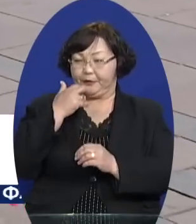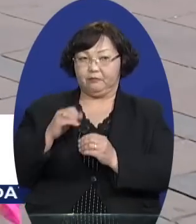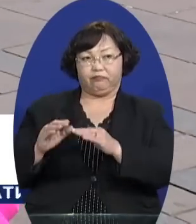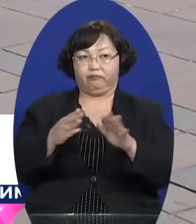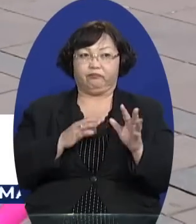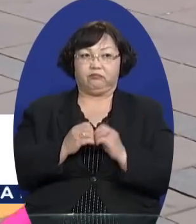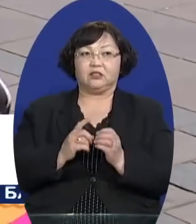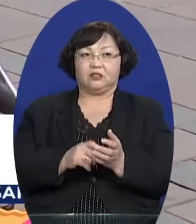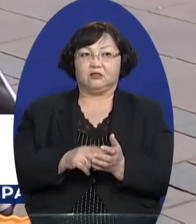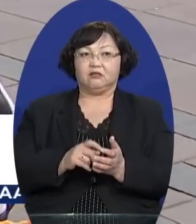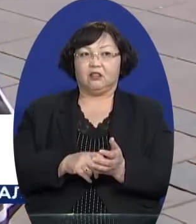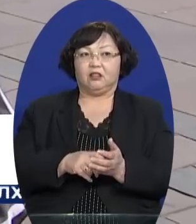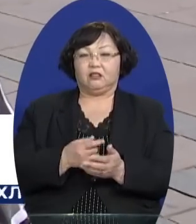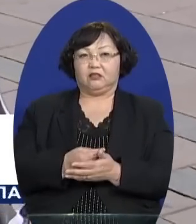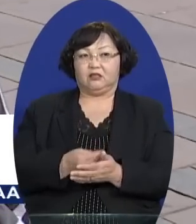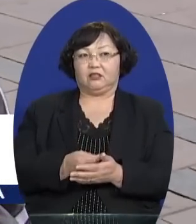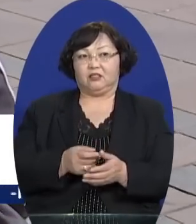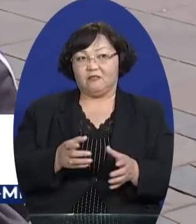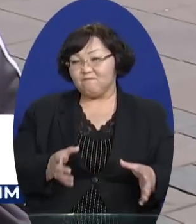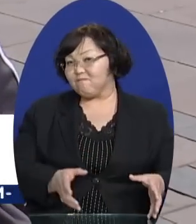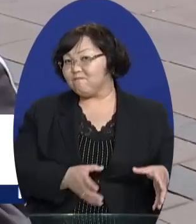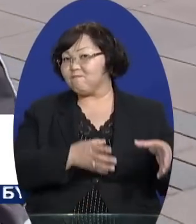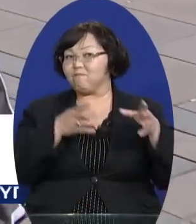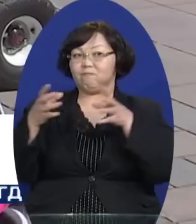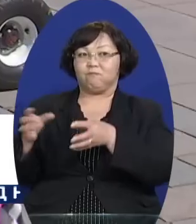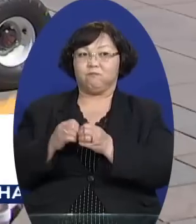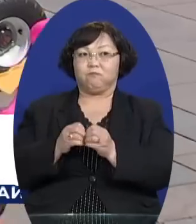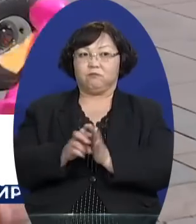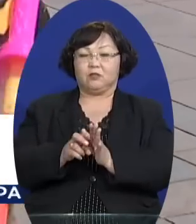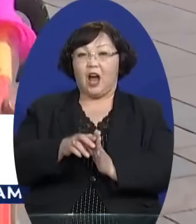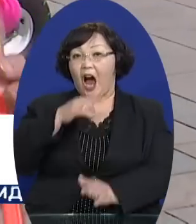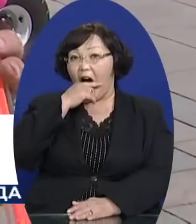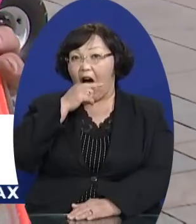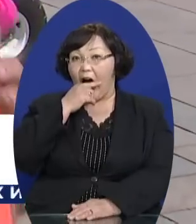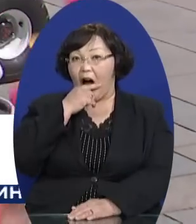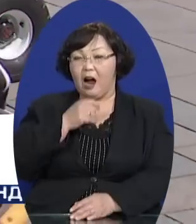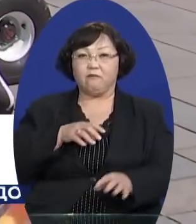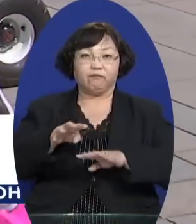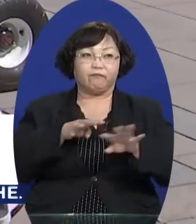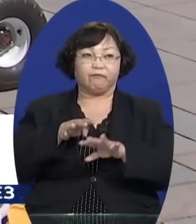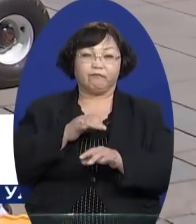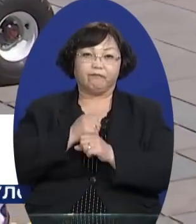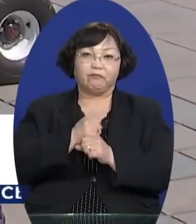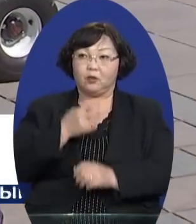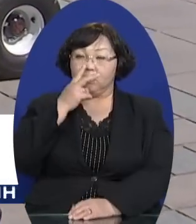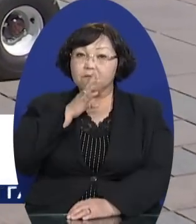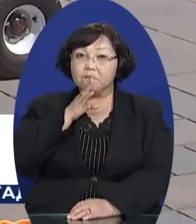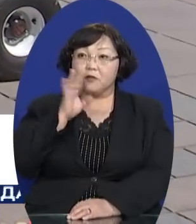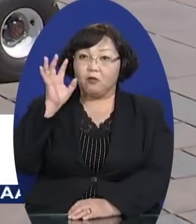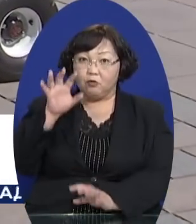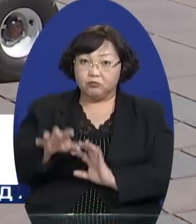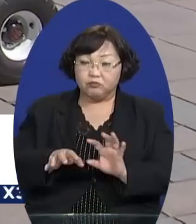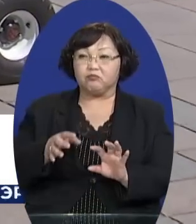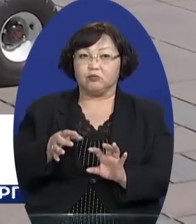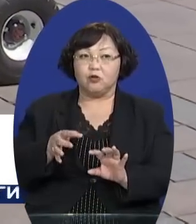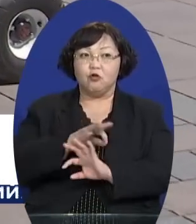байгаа станыч бүр тийш нь болдог бол зөөгөө давчих бүр гоё юм шүү. Мар үзэхч л очвол очихгүй бол тэр суудлаас олддог юм шүү. Тэр